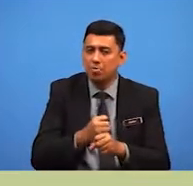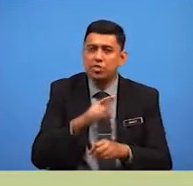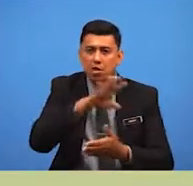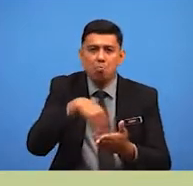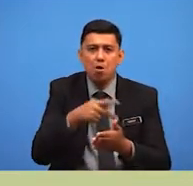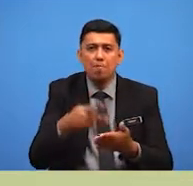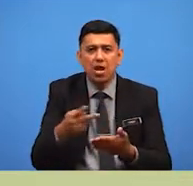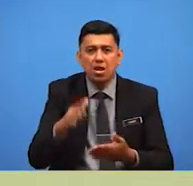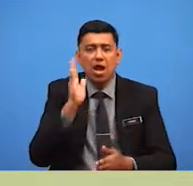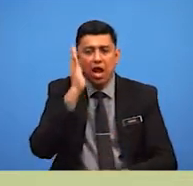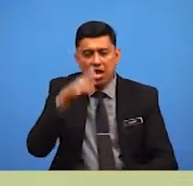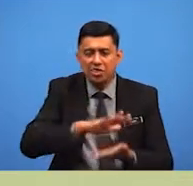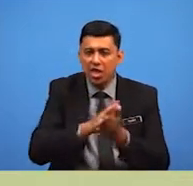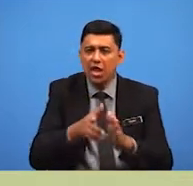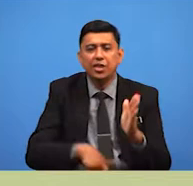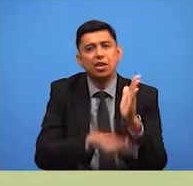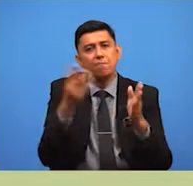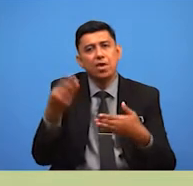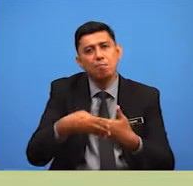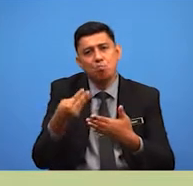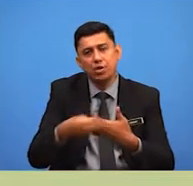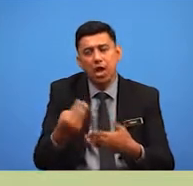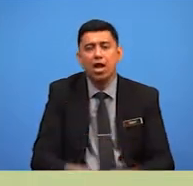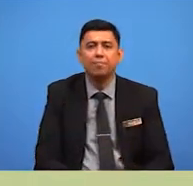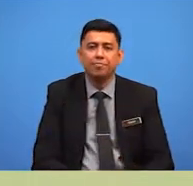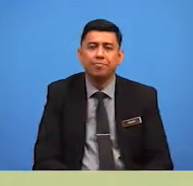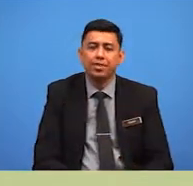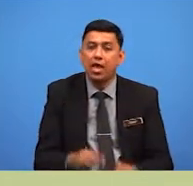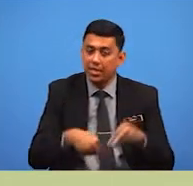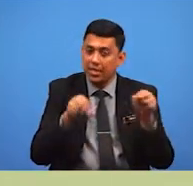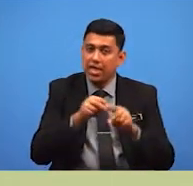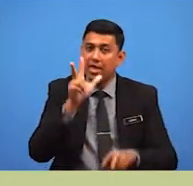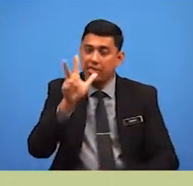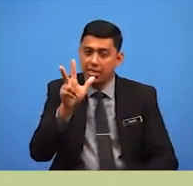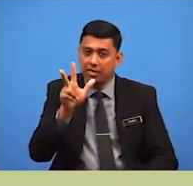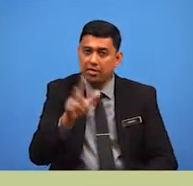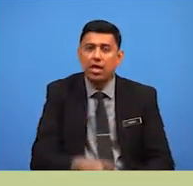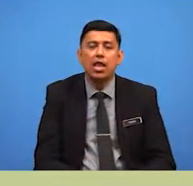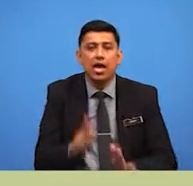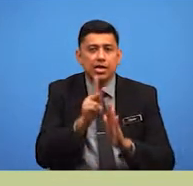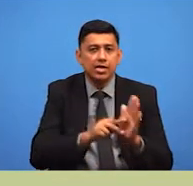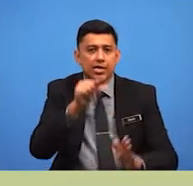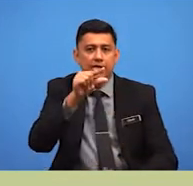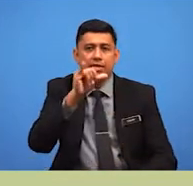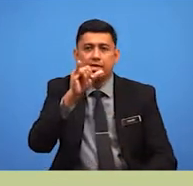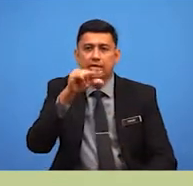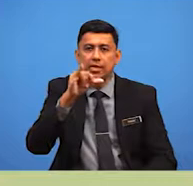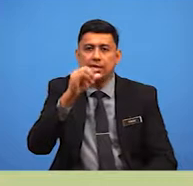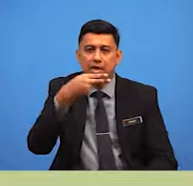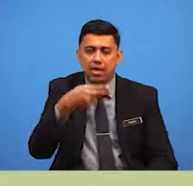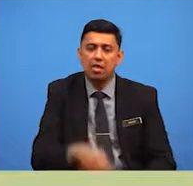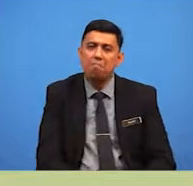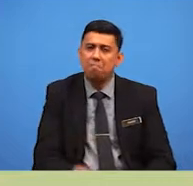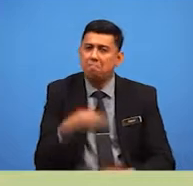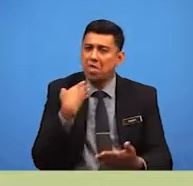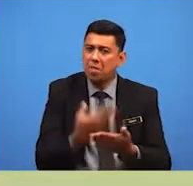mudah. Nilai yang ketiga ialah nilai kegigihan. Pengarang menyampaikan